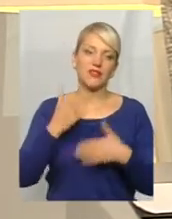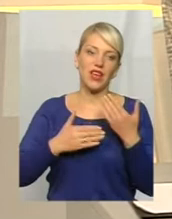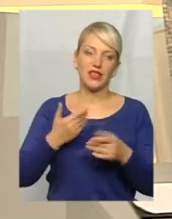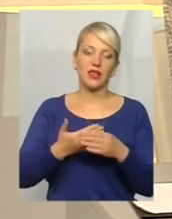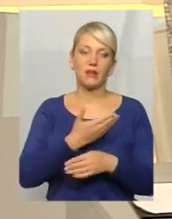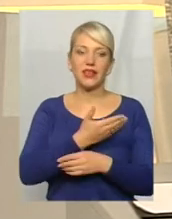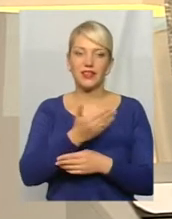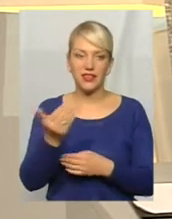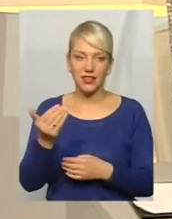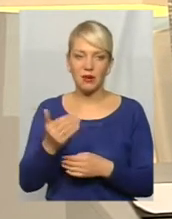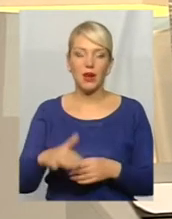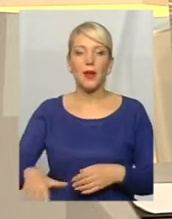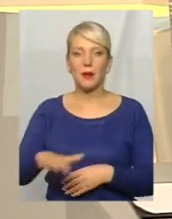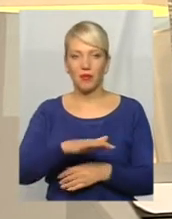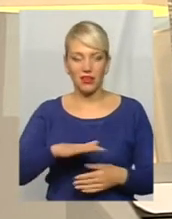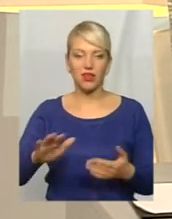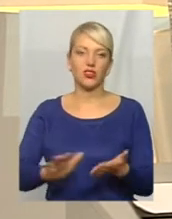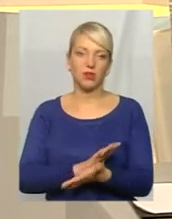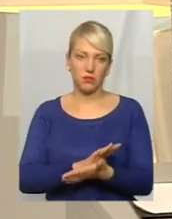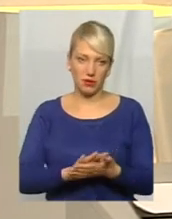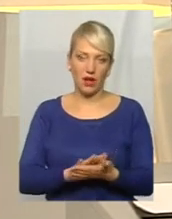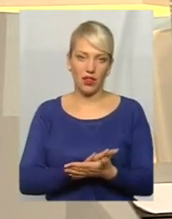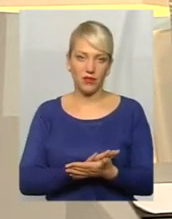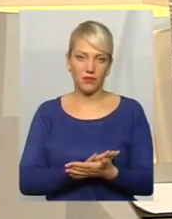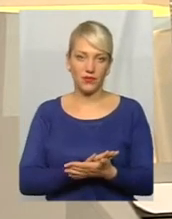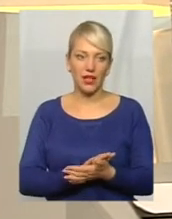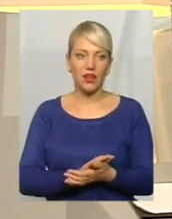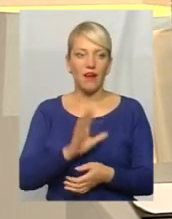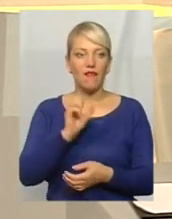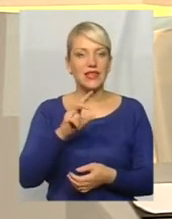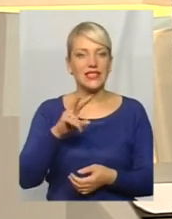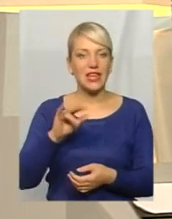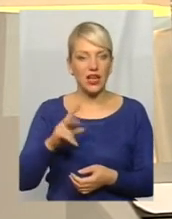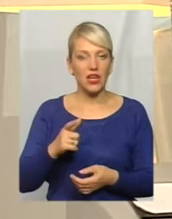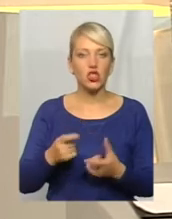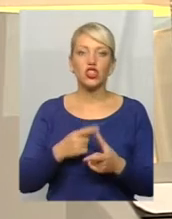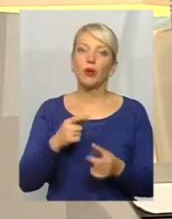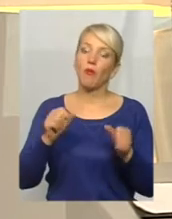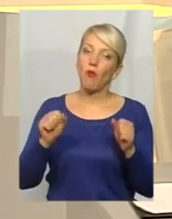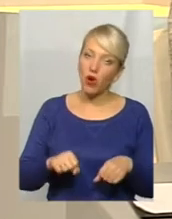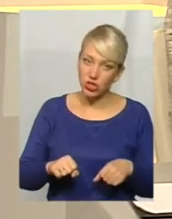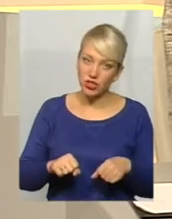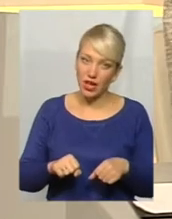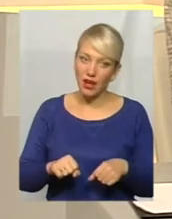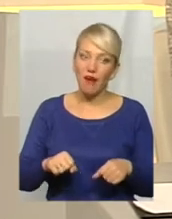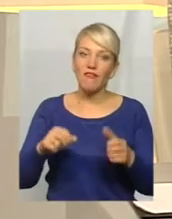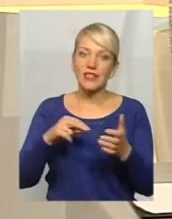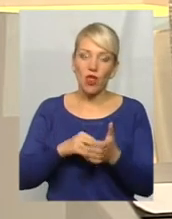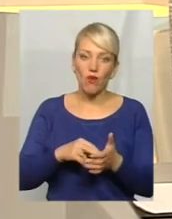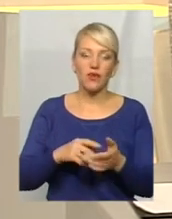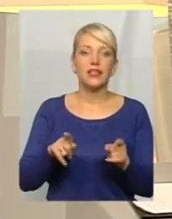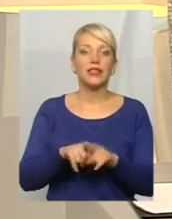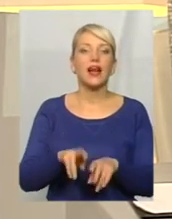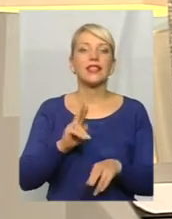їхніми майданчик прибрали. Пане Василю, чи можна встановити, так як